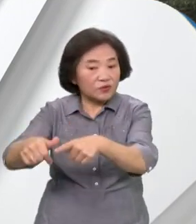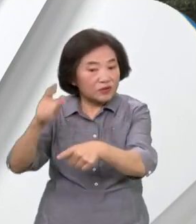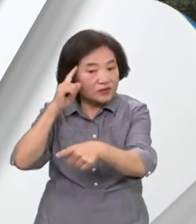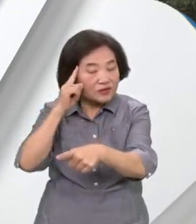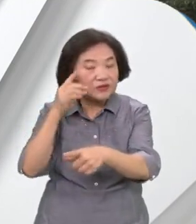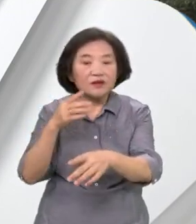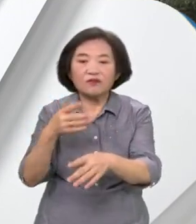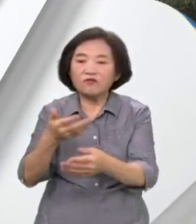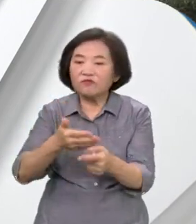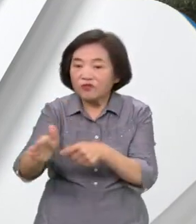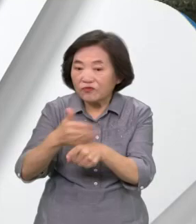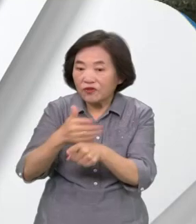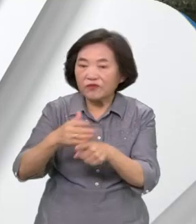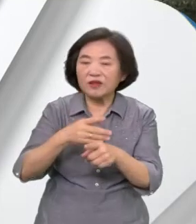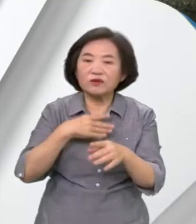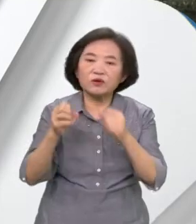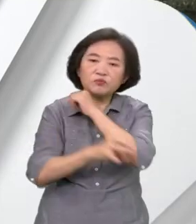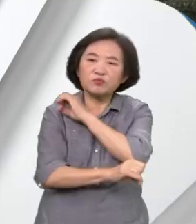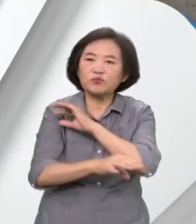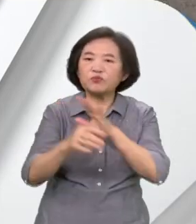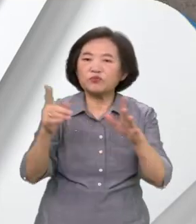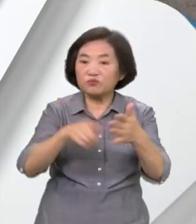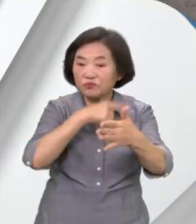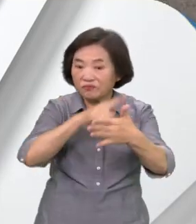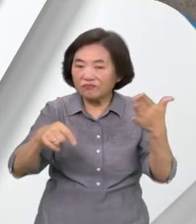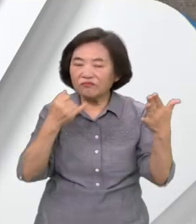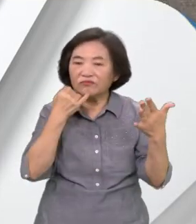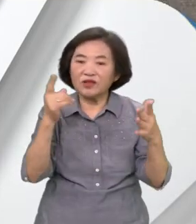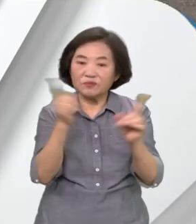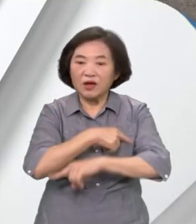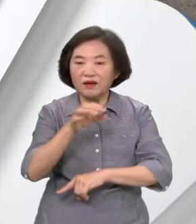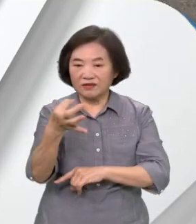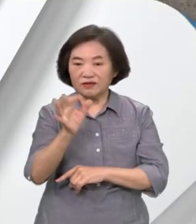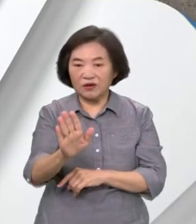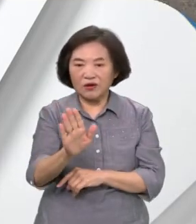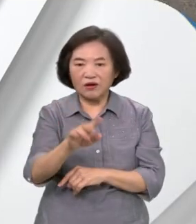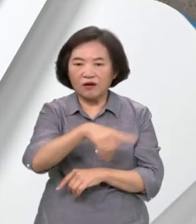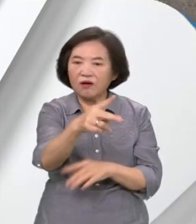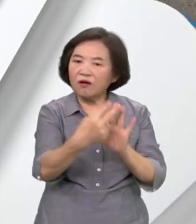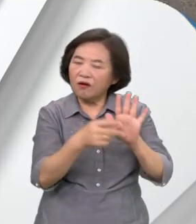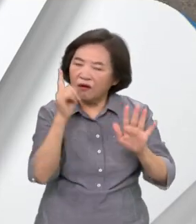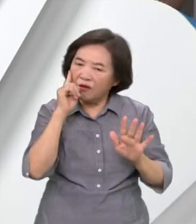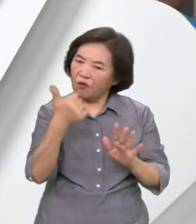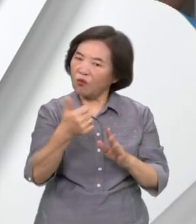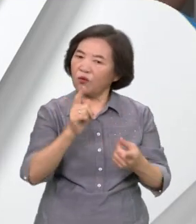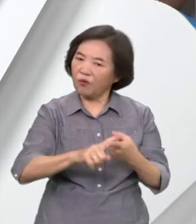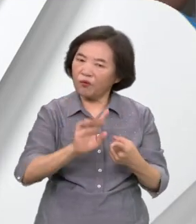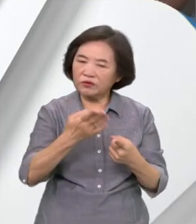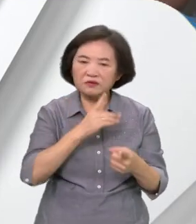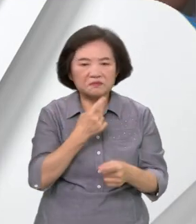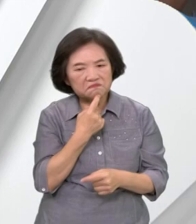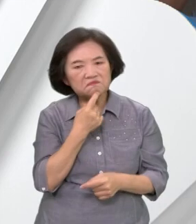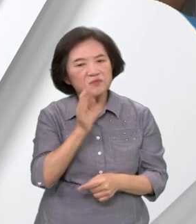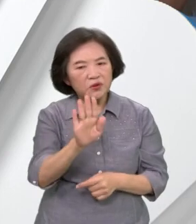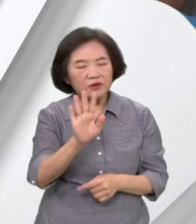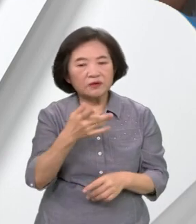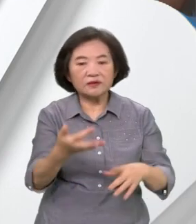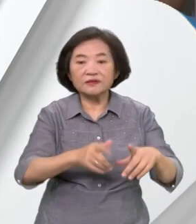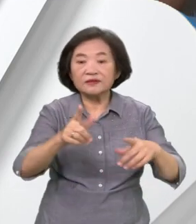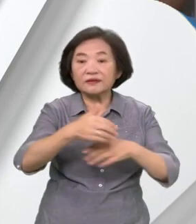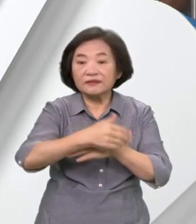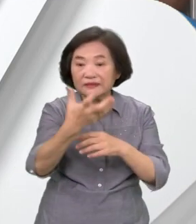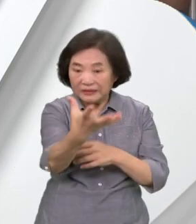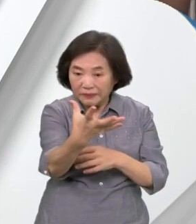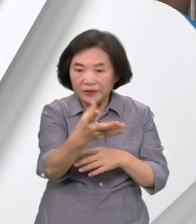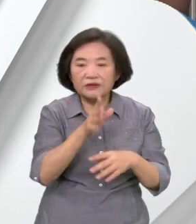本来利润也摊开的树叶。参加说明会的民众虽然表态支持，不过也提出疑惑。因前慈善乡大